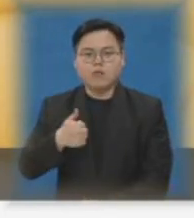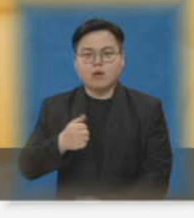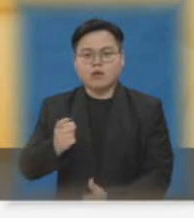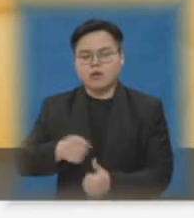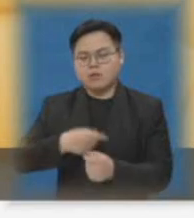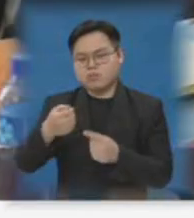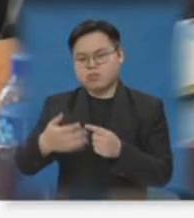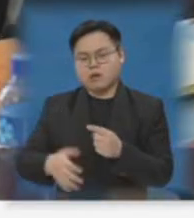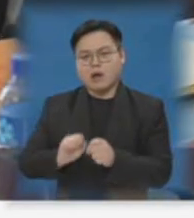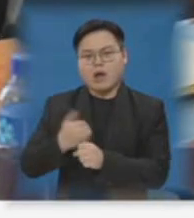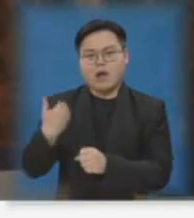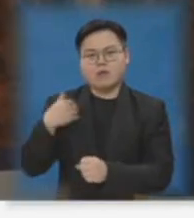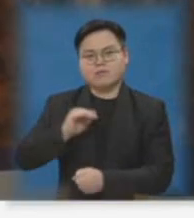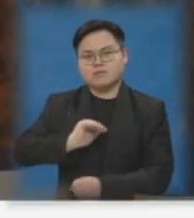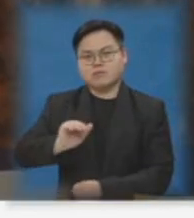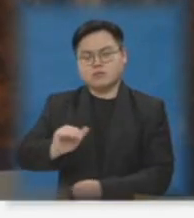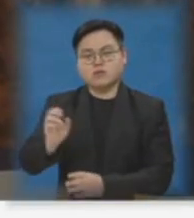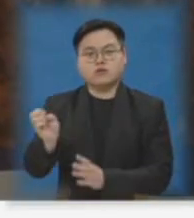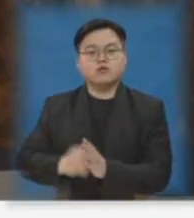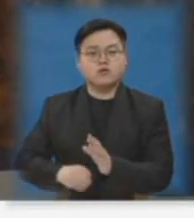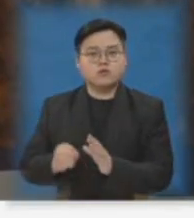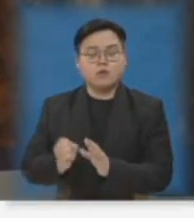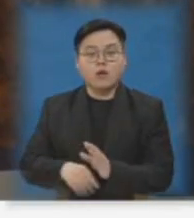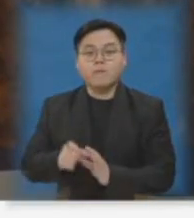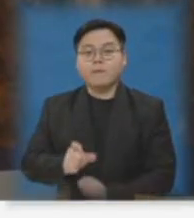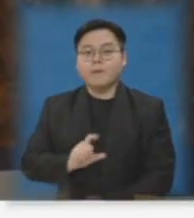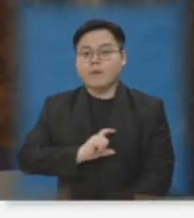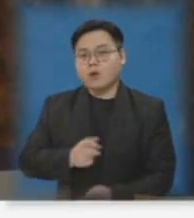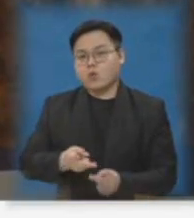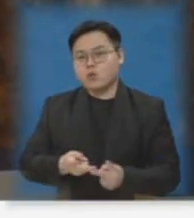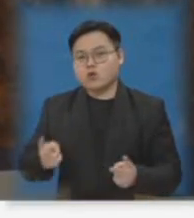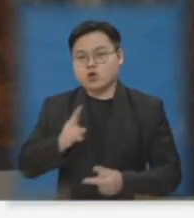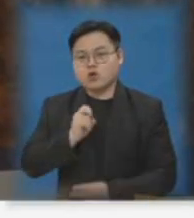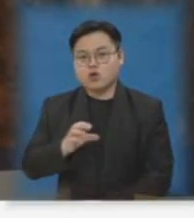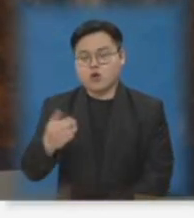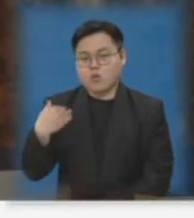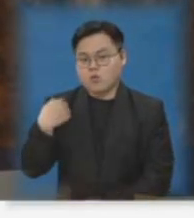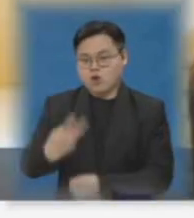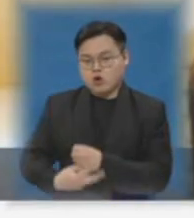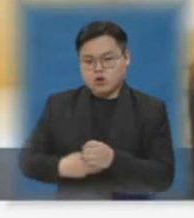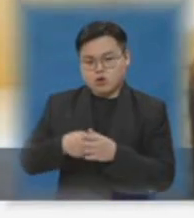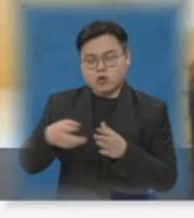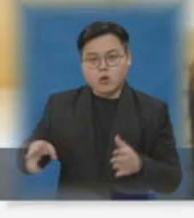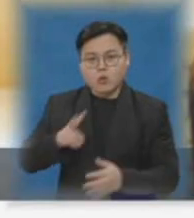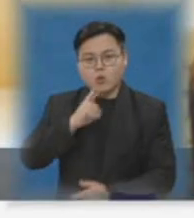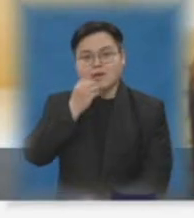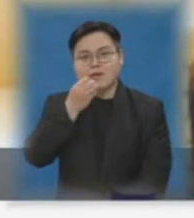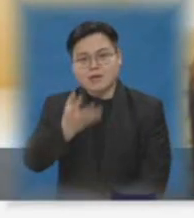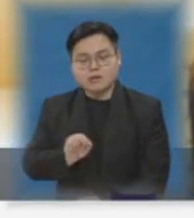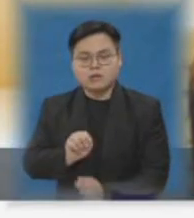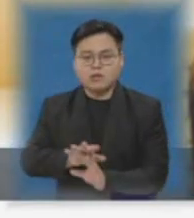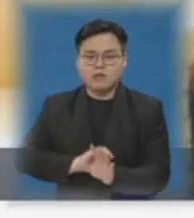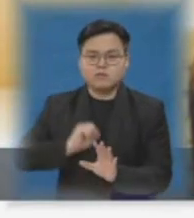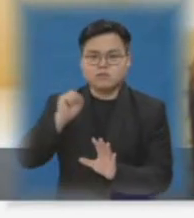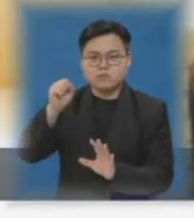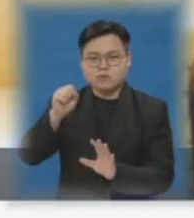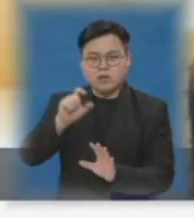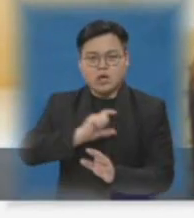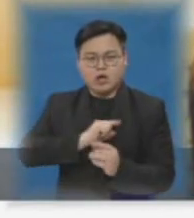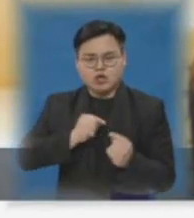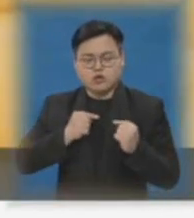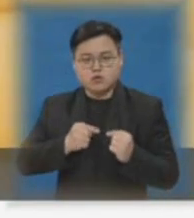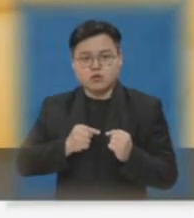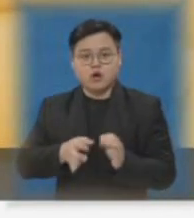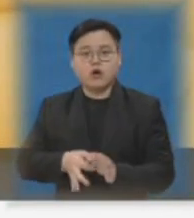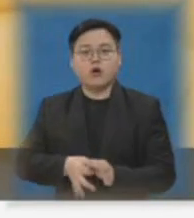хариуцлага тооцох хэрэгтэй. Хүний эрхийн үндэсний комиссаас өнгөрсөн 2 жилийн хугацаанд үг хэлэх, хэвлэн нийтлэх, жагсаал цуглаан хийх эрхийн зөрчилтөд